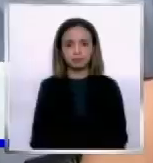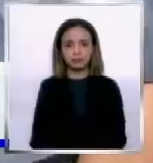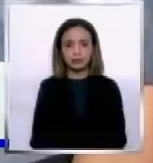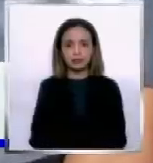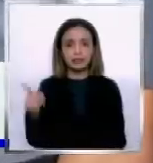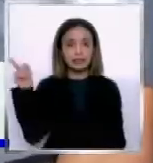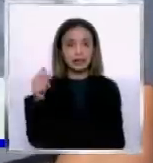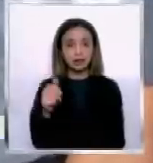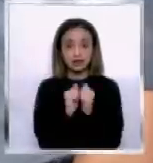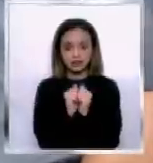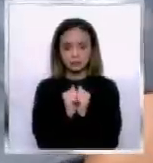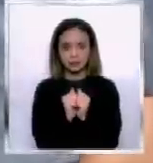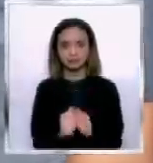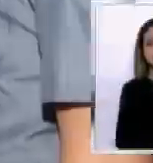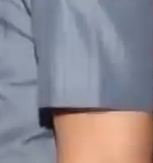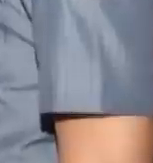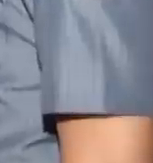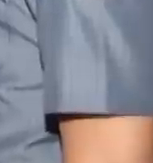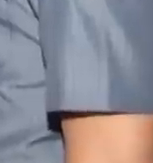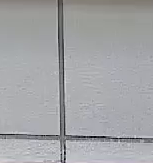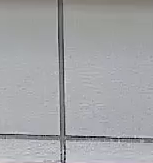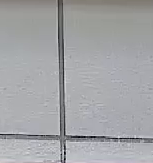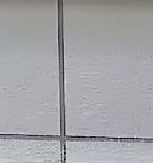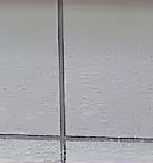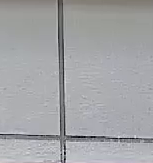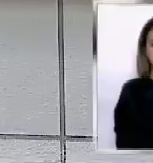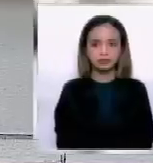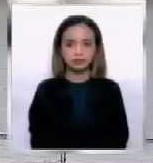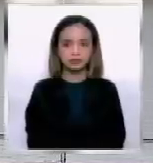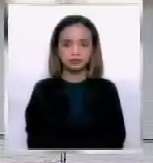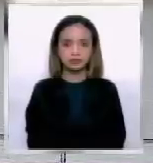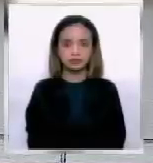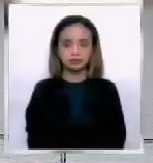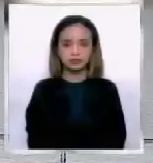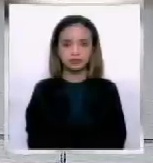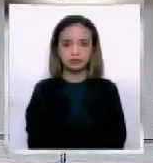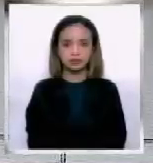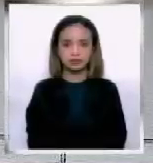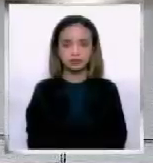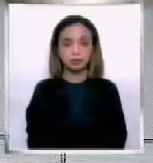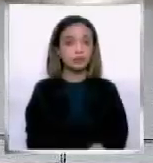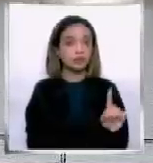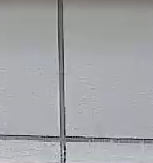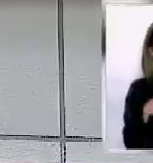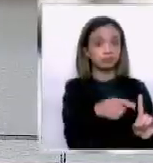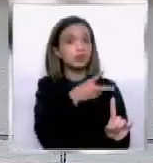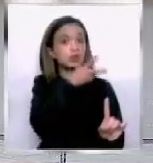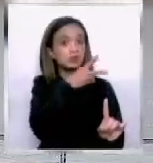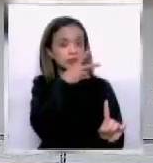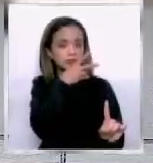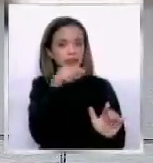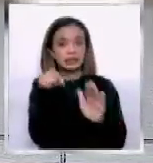namin. James Agustin, Tuto, 24 oras. Patay sa operasyon ang itinuturong mastermind sa pagkamatay ng